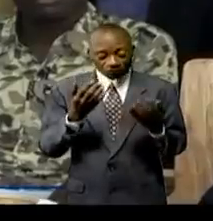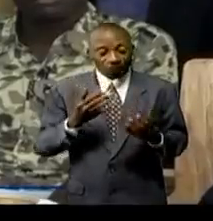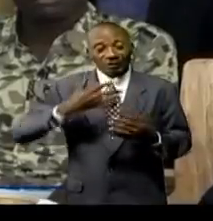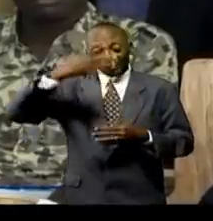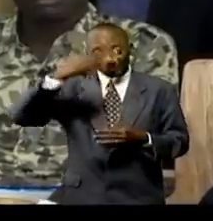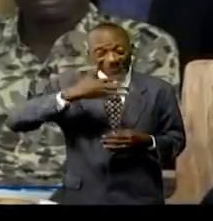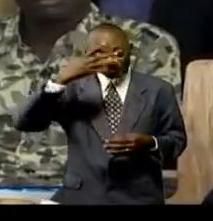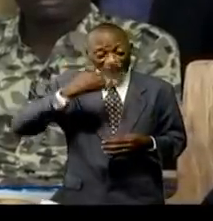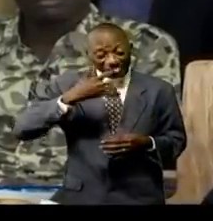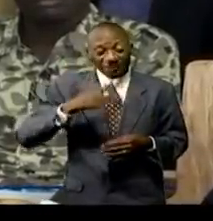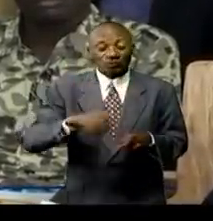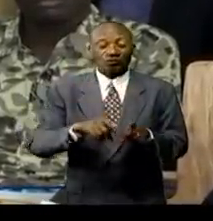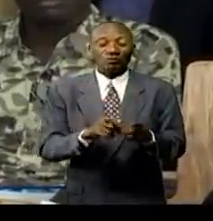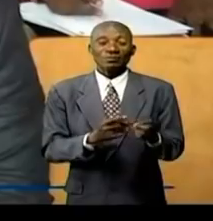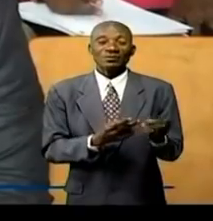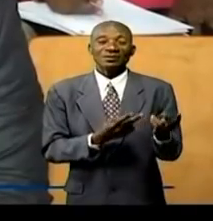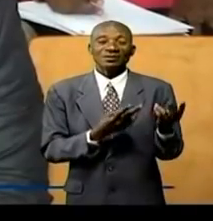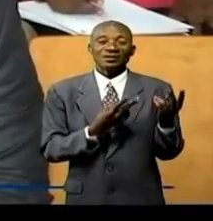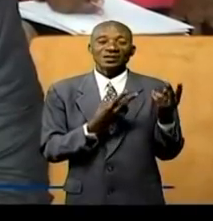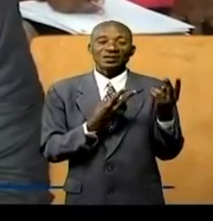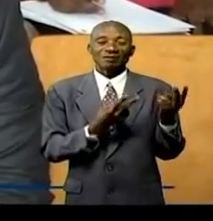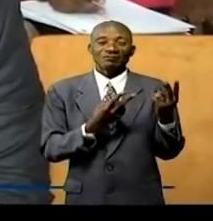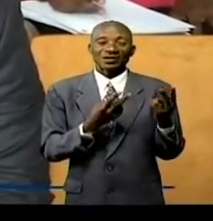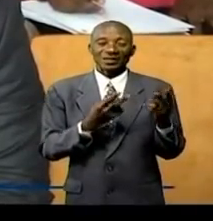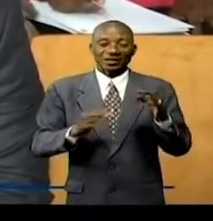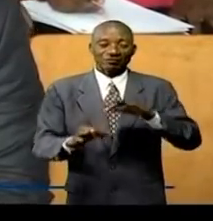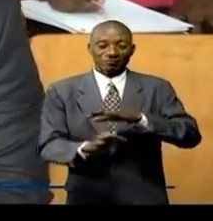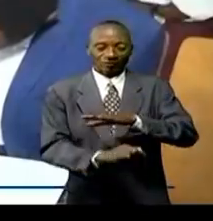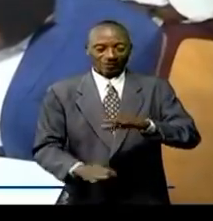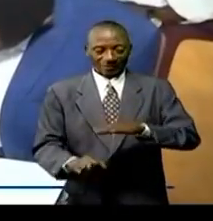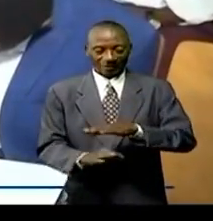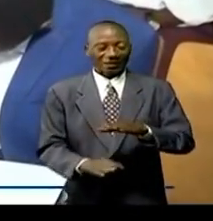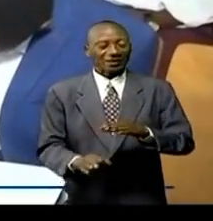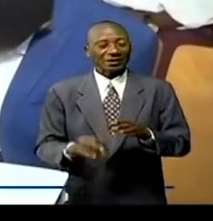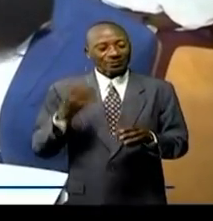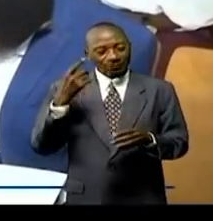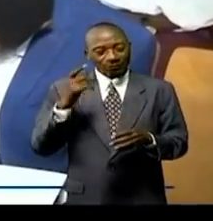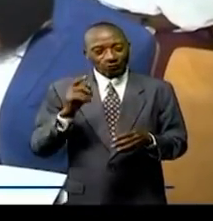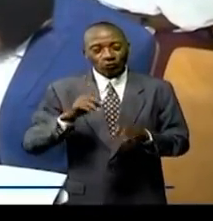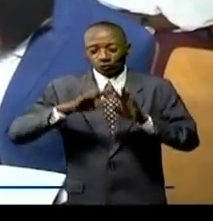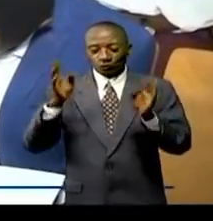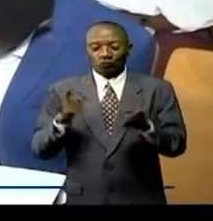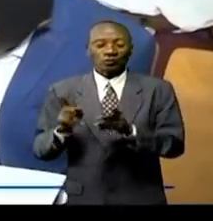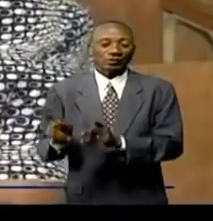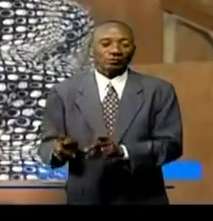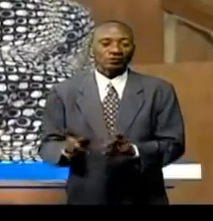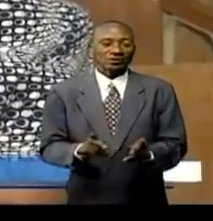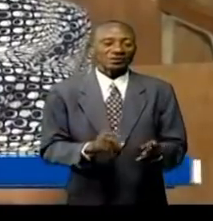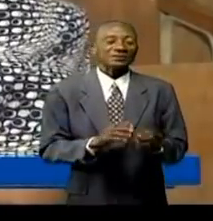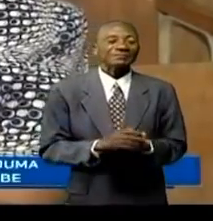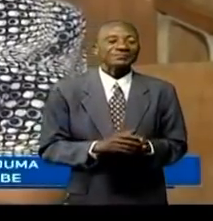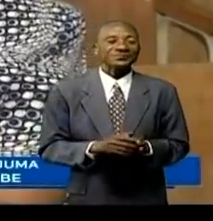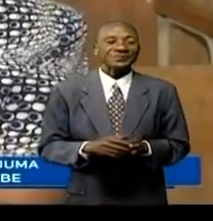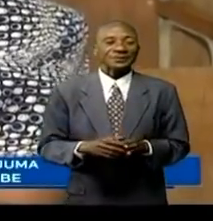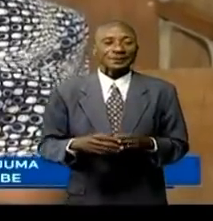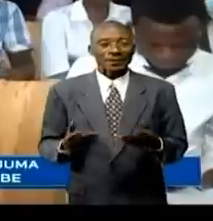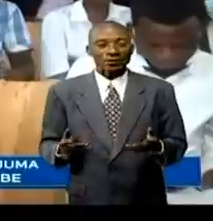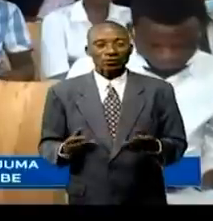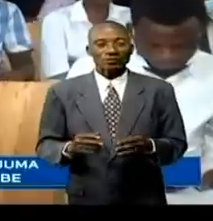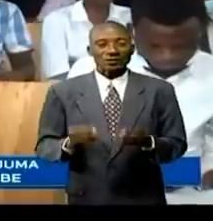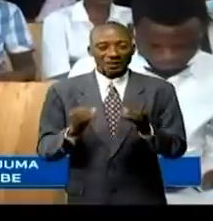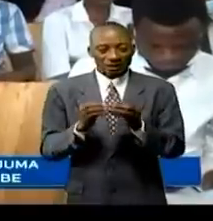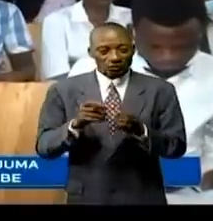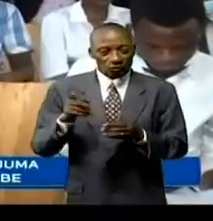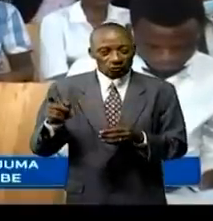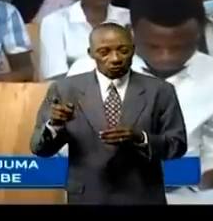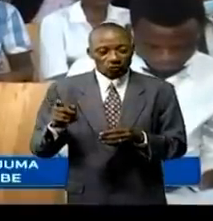valeur fondamentale pour le processus ITIE. Retenons que cette initiative est soutenue et organisée par